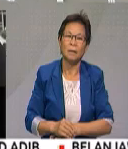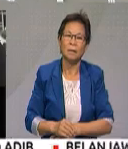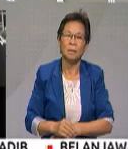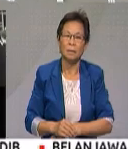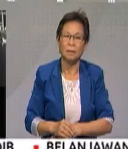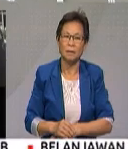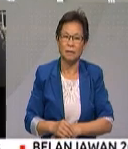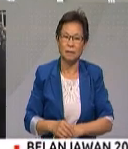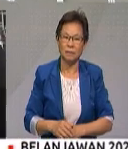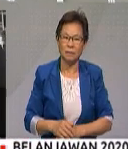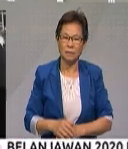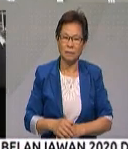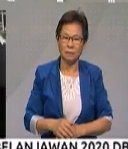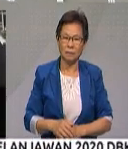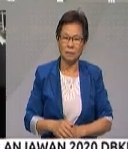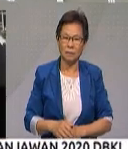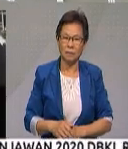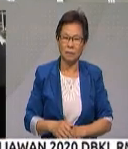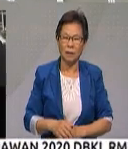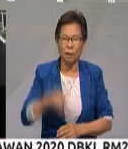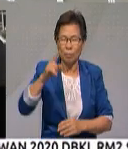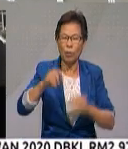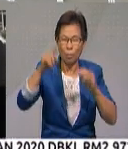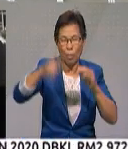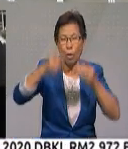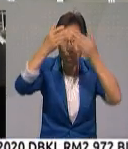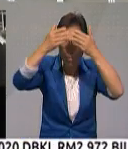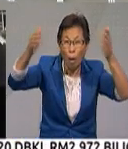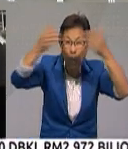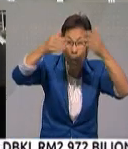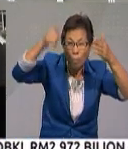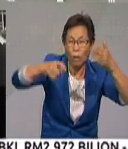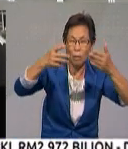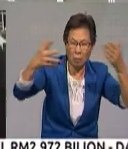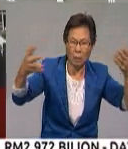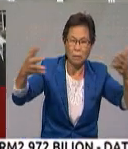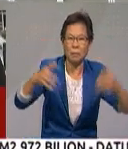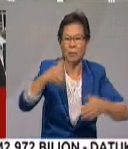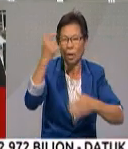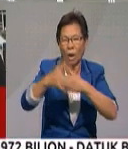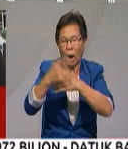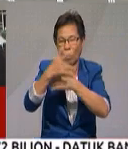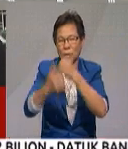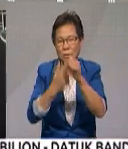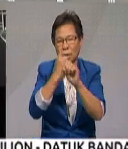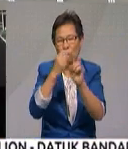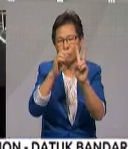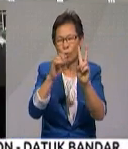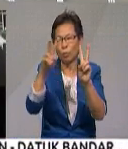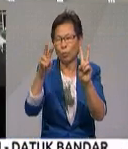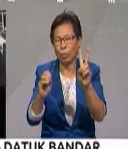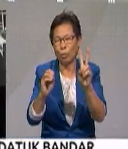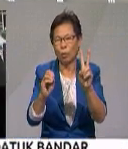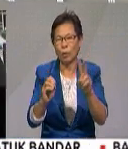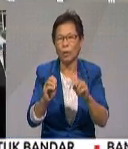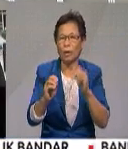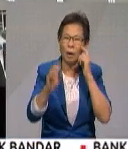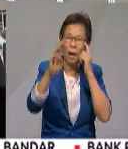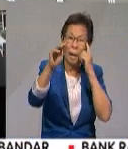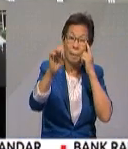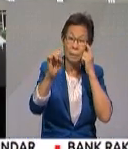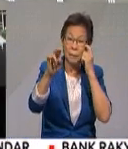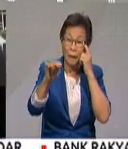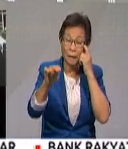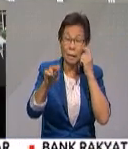Masih perlukan pendedahan lagi sebab awal tahun hadapan pihak Majlis Sukan Negeri